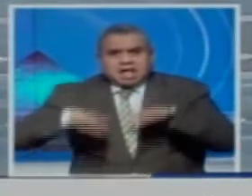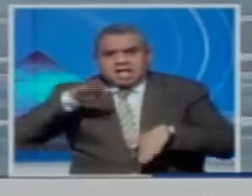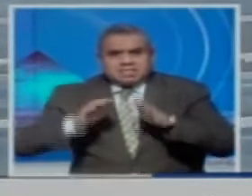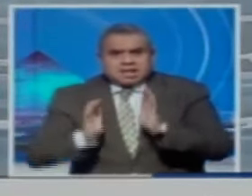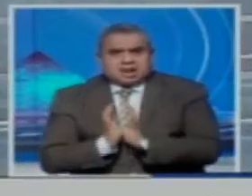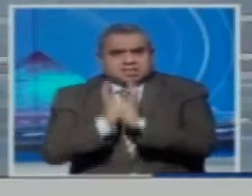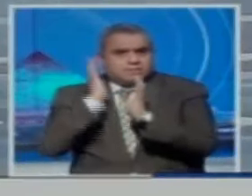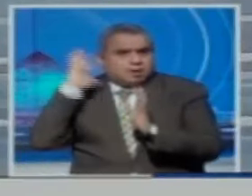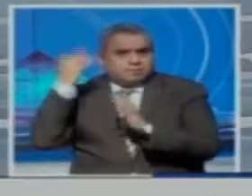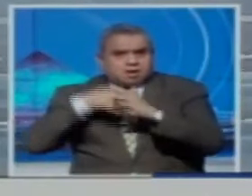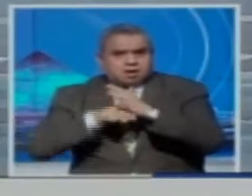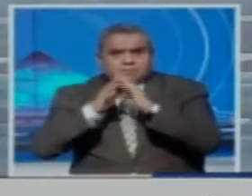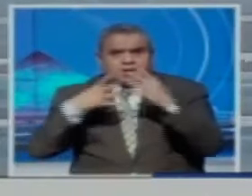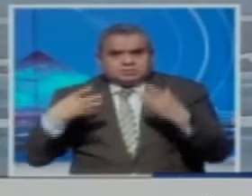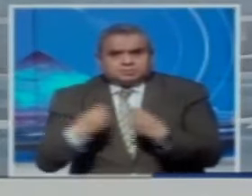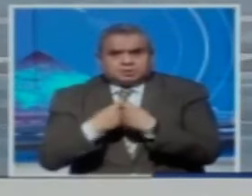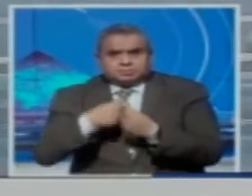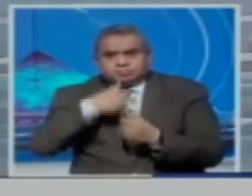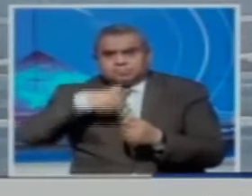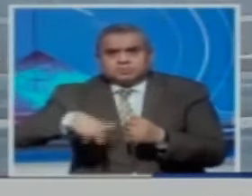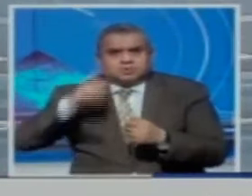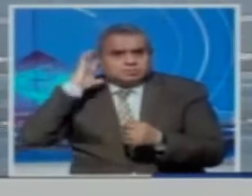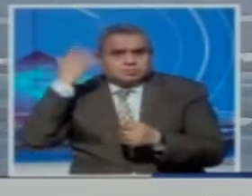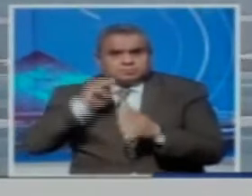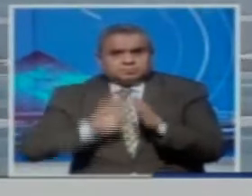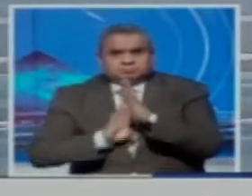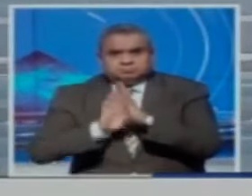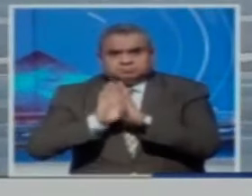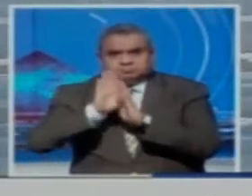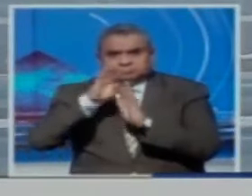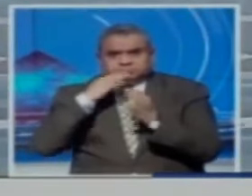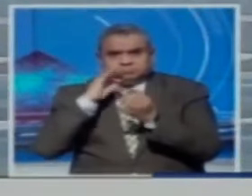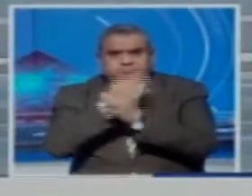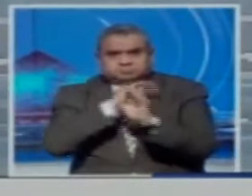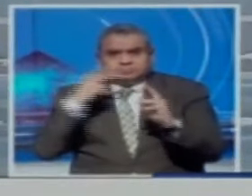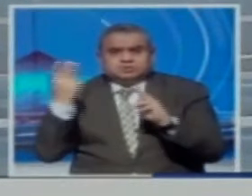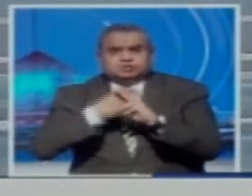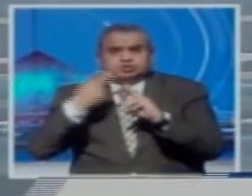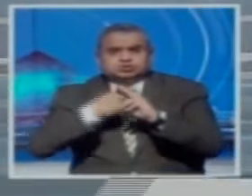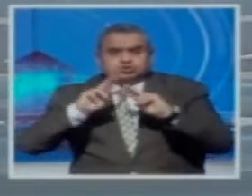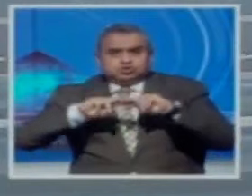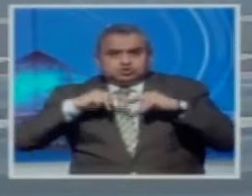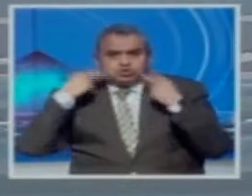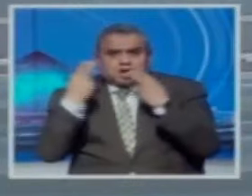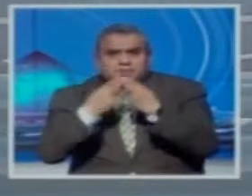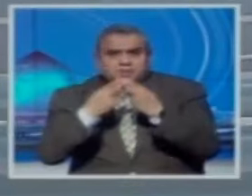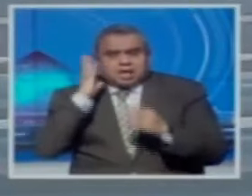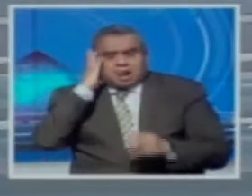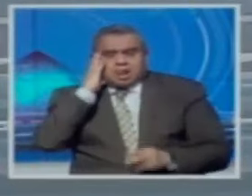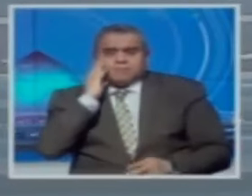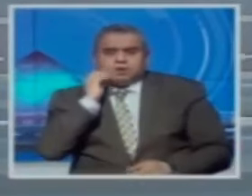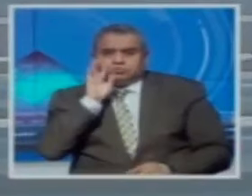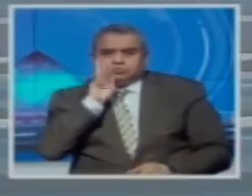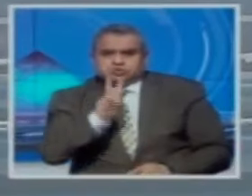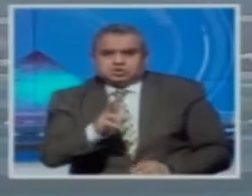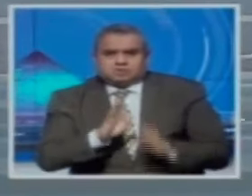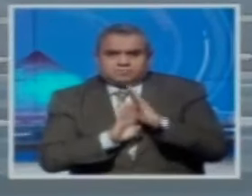العدالة الاجتماعية في مصر، وهو ما مثل نموذجا وإلهاما للكثير من شعوب دول